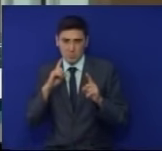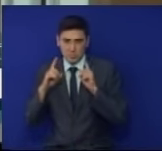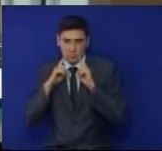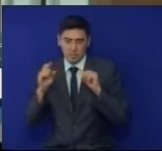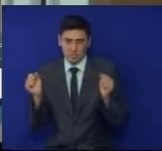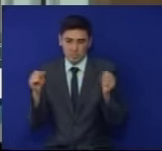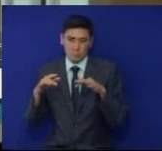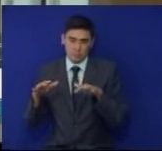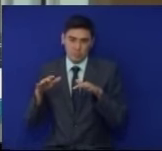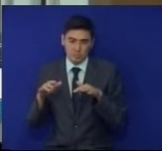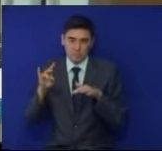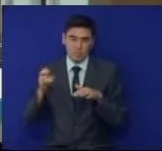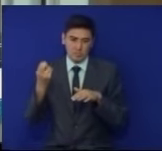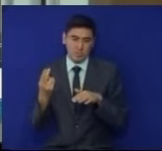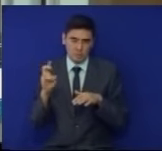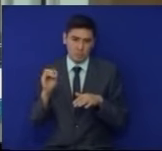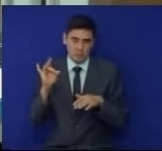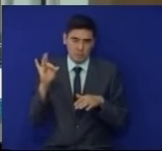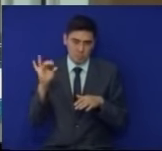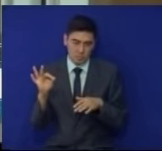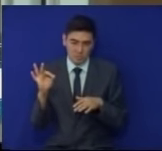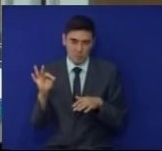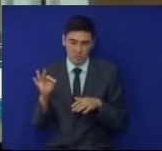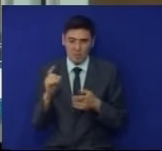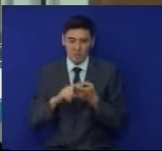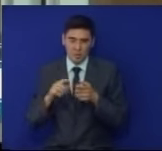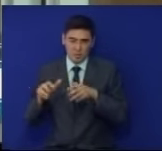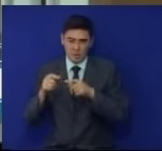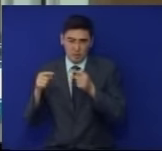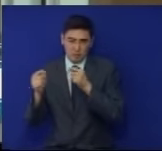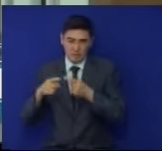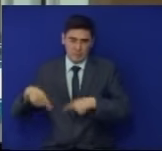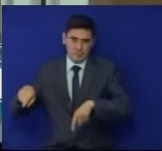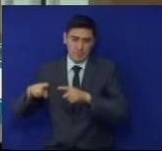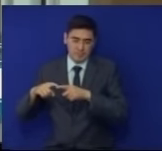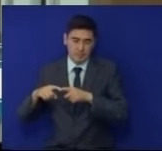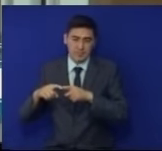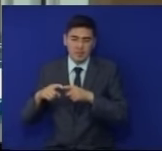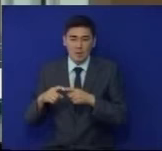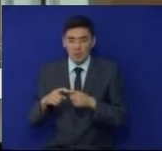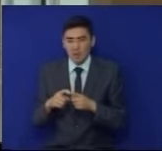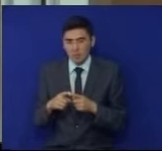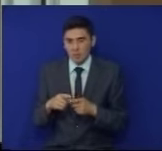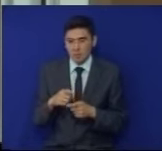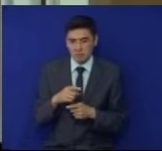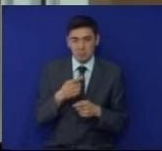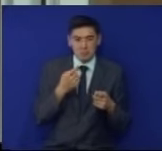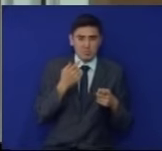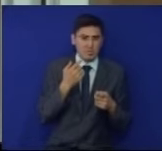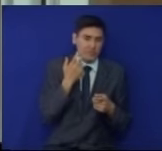с представителями департамента и управления по противодействию коррупции, каждый раз